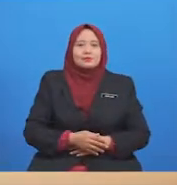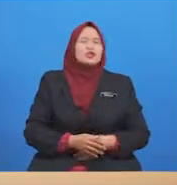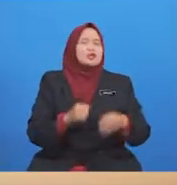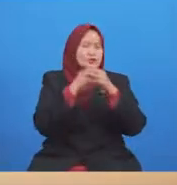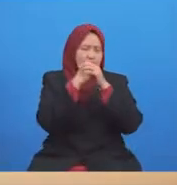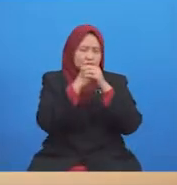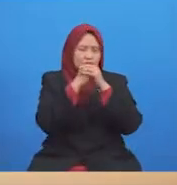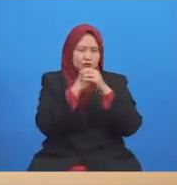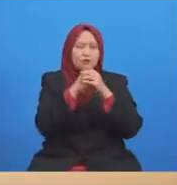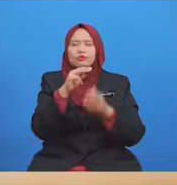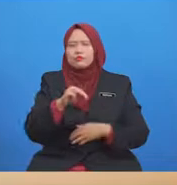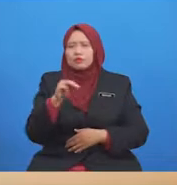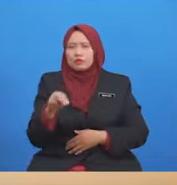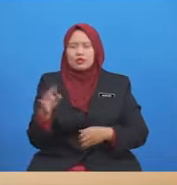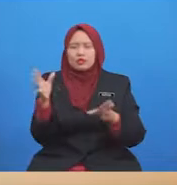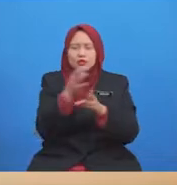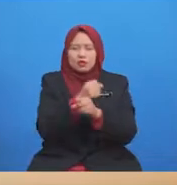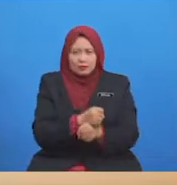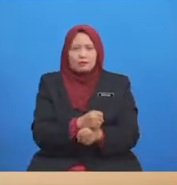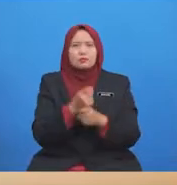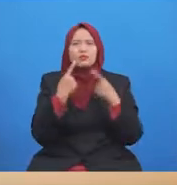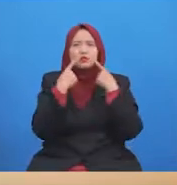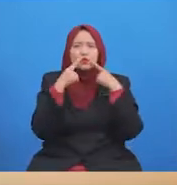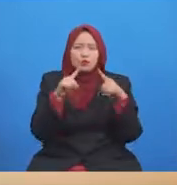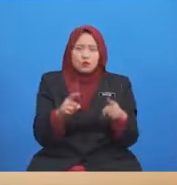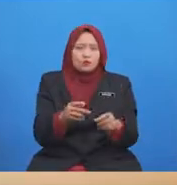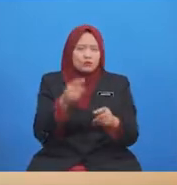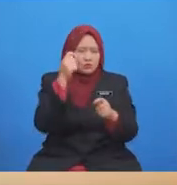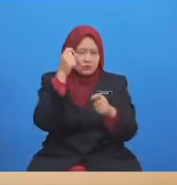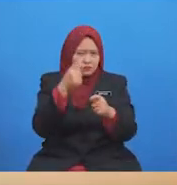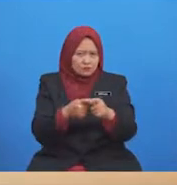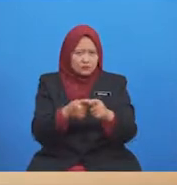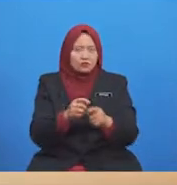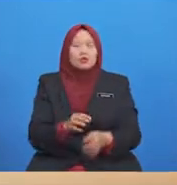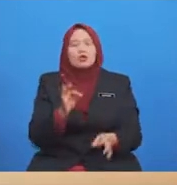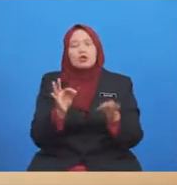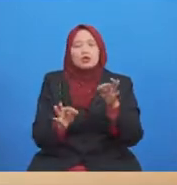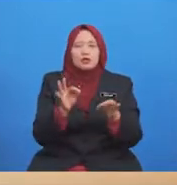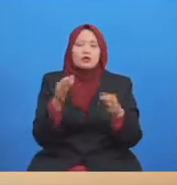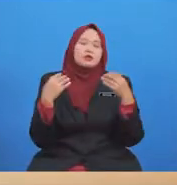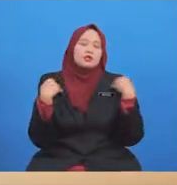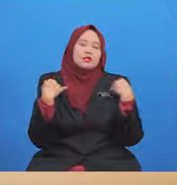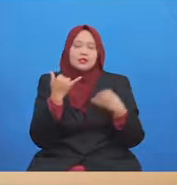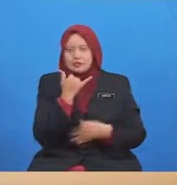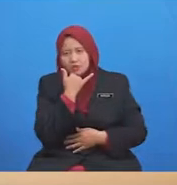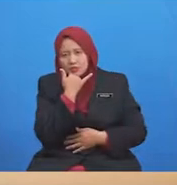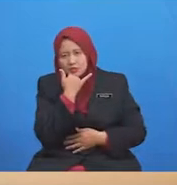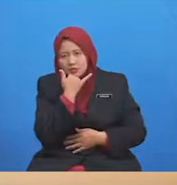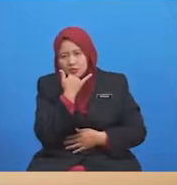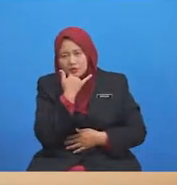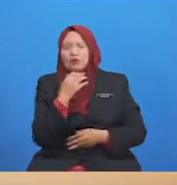dapat memberikan jawapan dengan tepat. Bagi jawapan yang salah, murid-murid